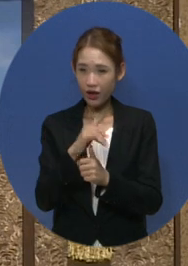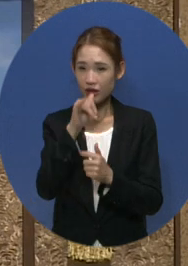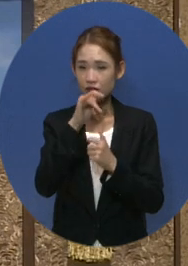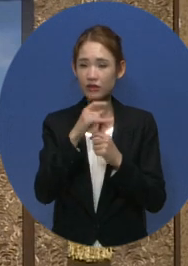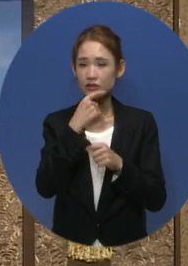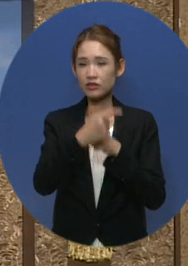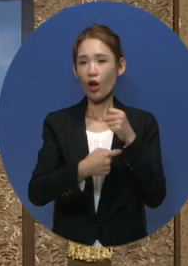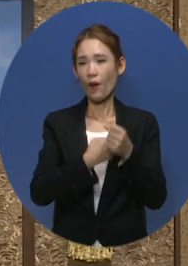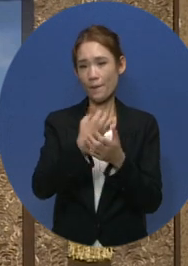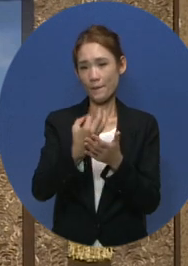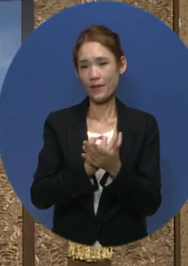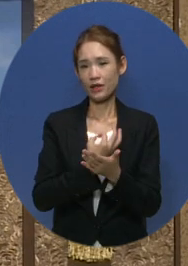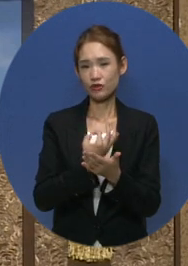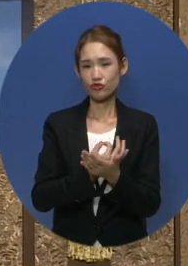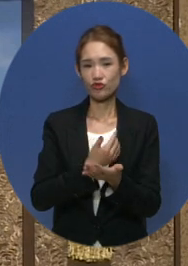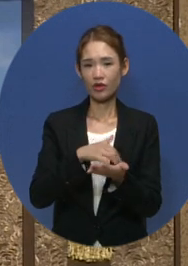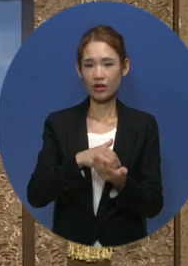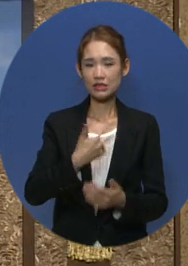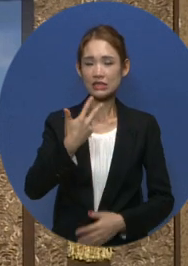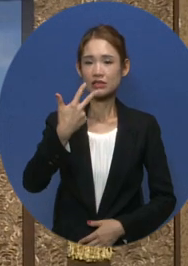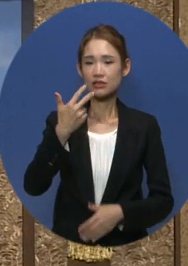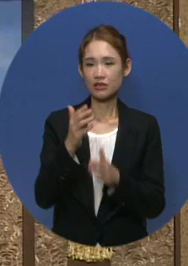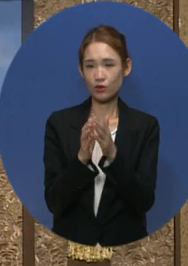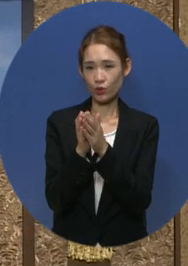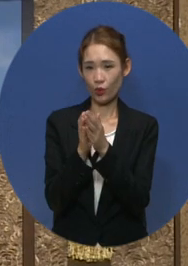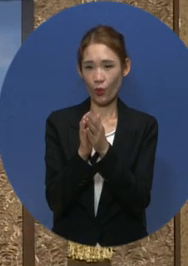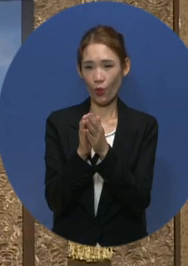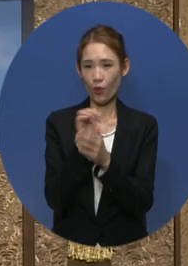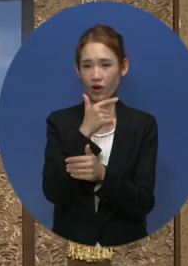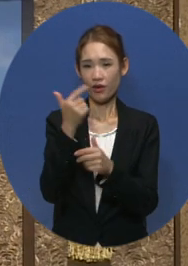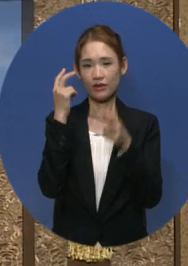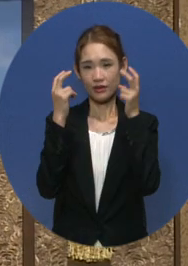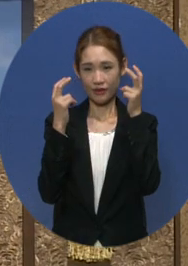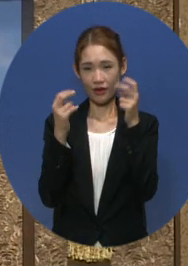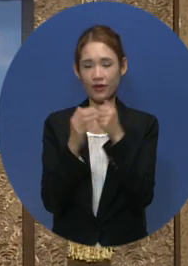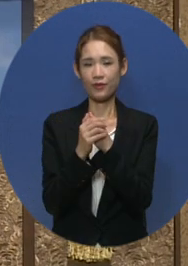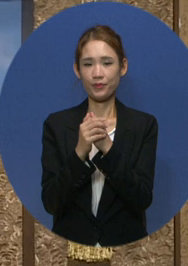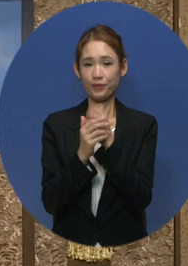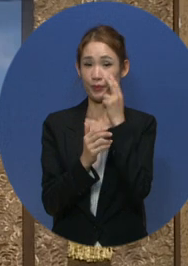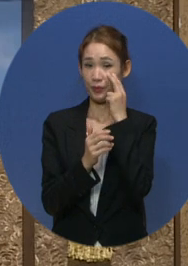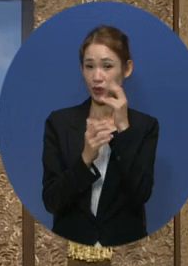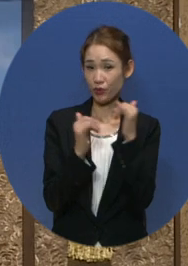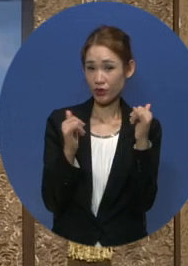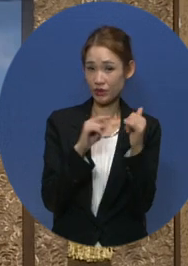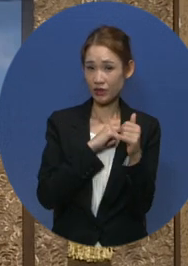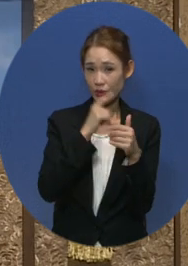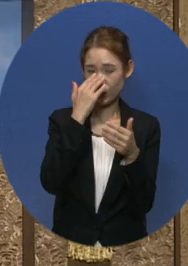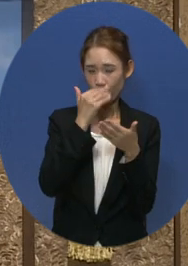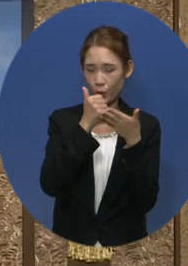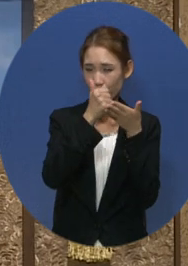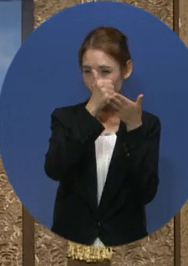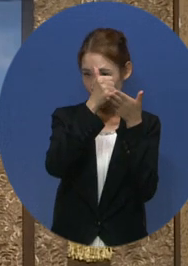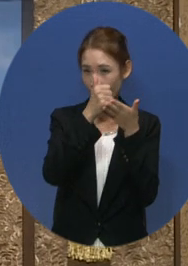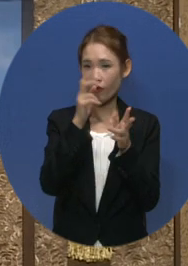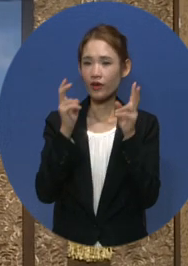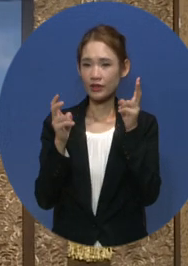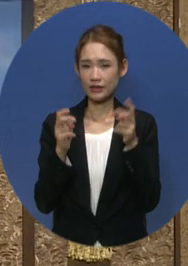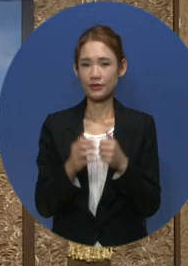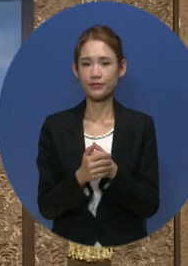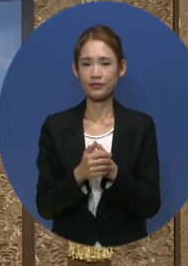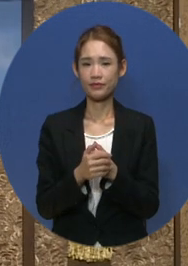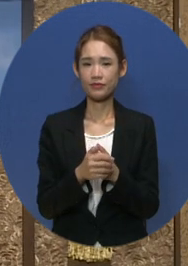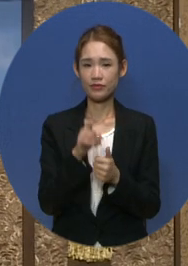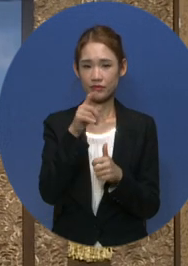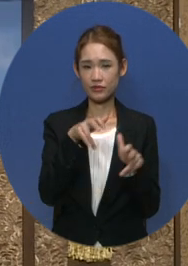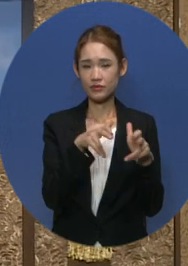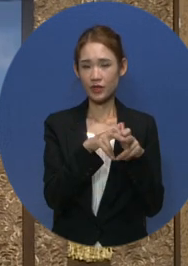연 매출이 약 7조 원 정도 올리는 대기업입니다. 그리고 미국인이 가장 존경하는 기업이에요. 그리고